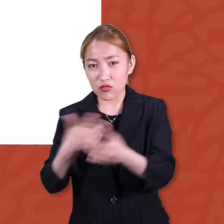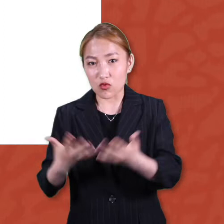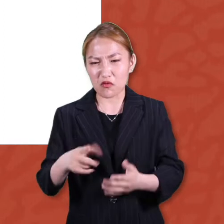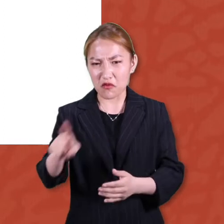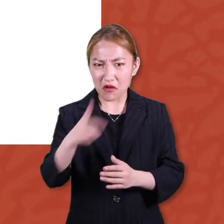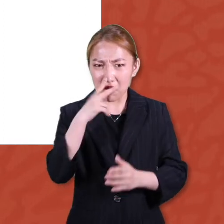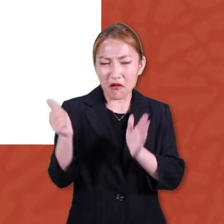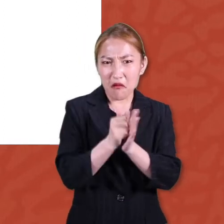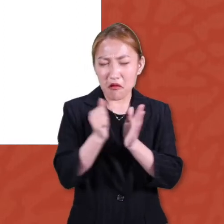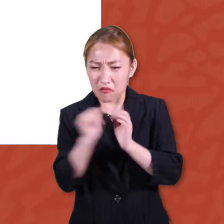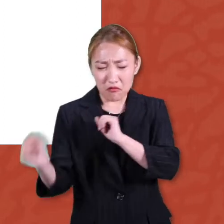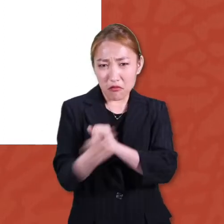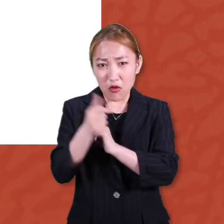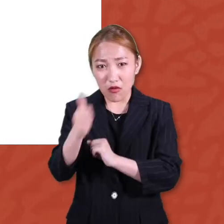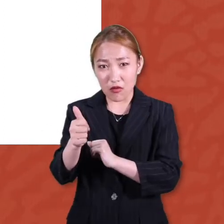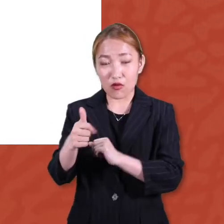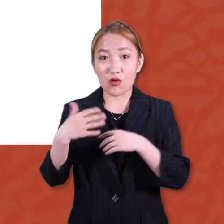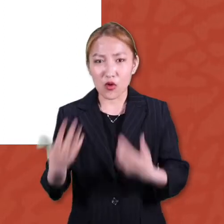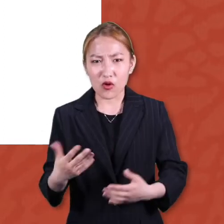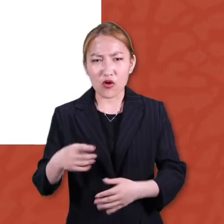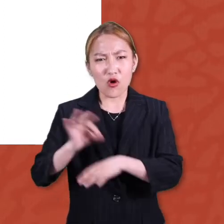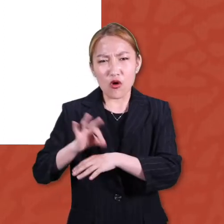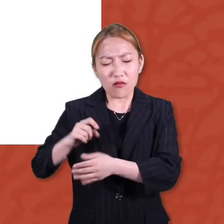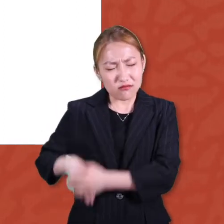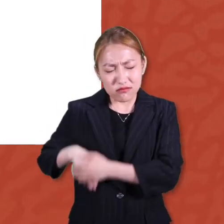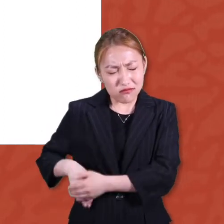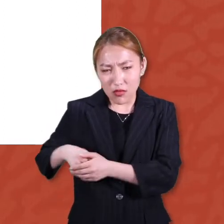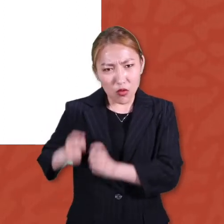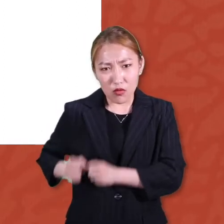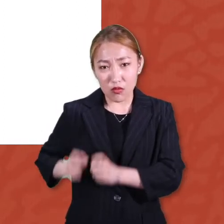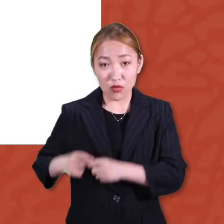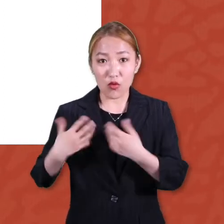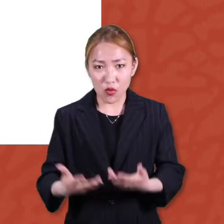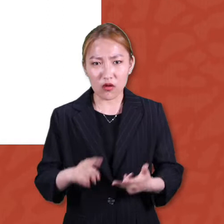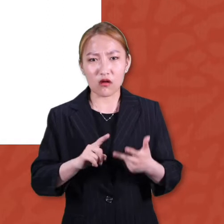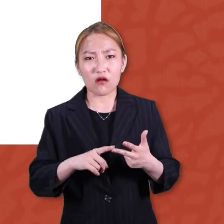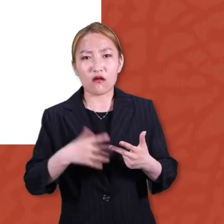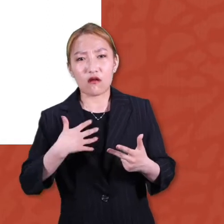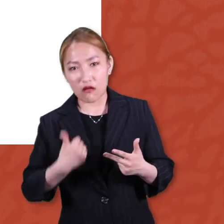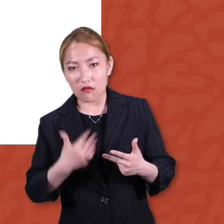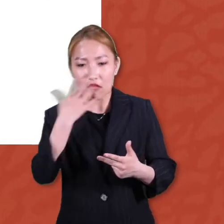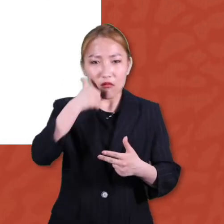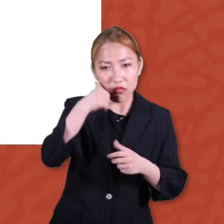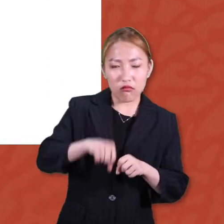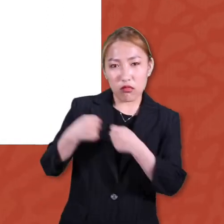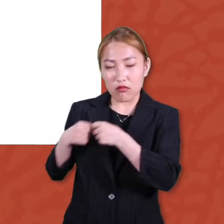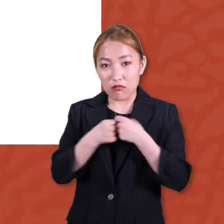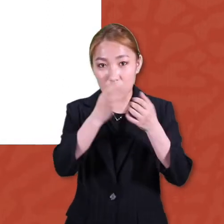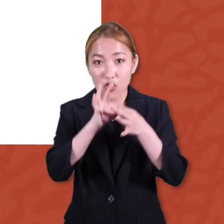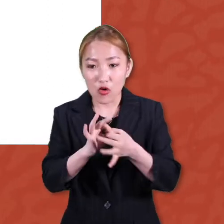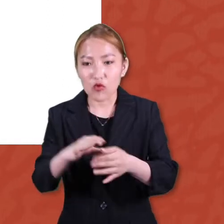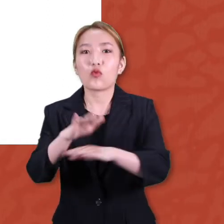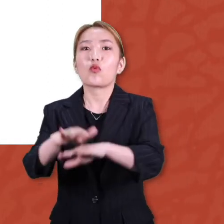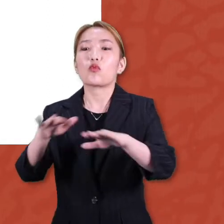авьяастай сурагчид, архаг өвчтэй сурагчид, хямрал, гэмтлийн үйл явдалтай тулгарсан